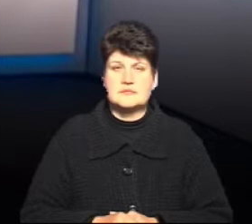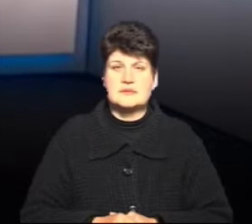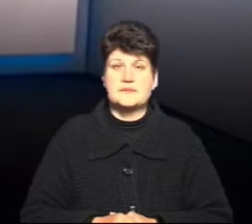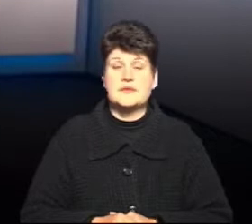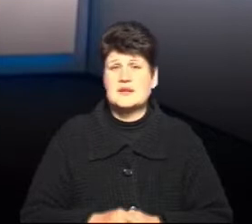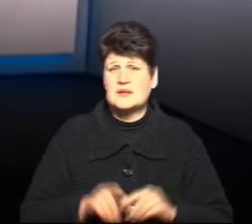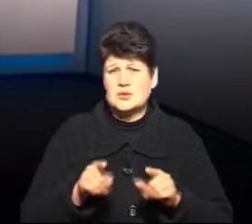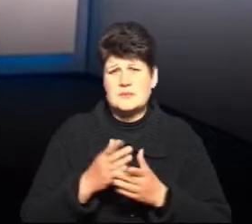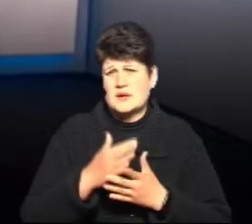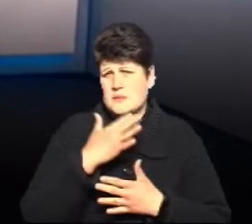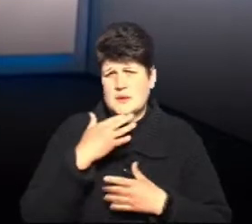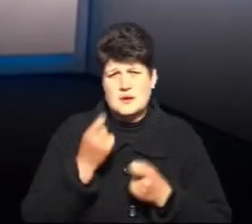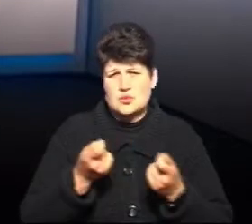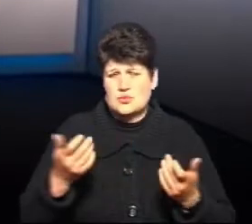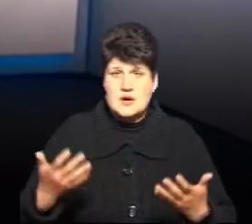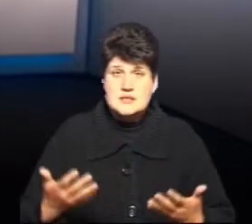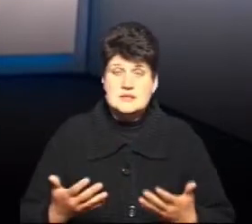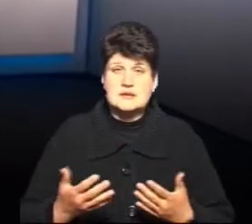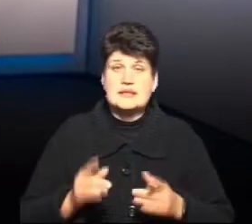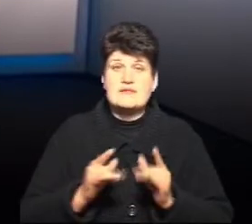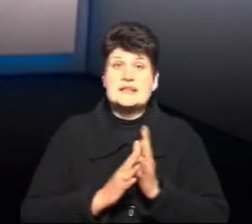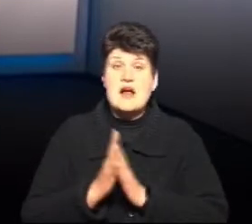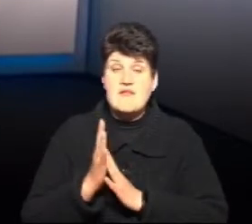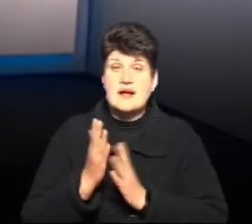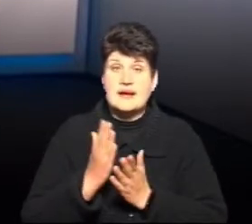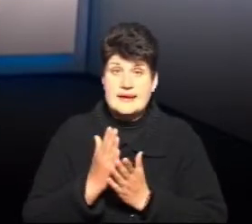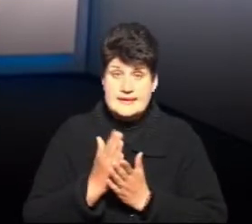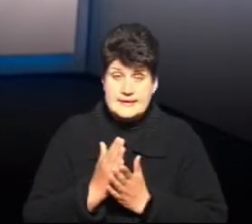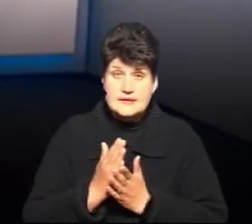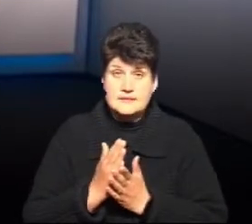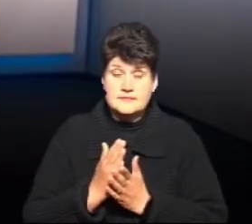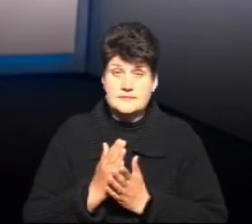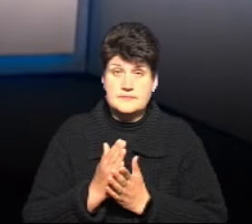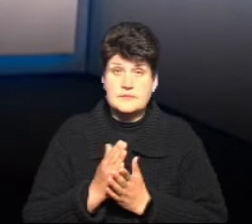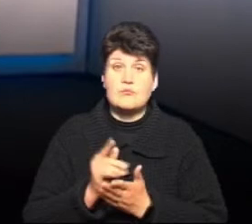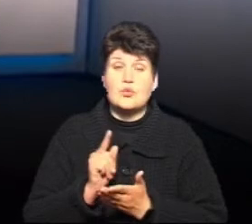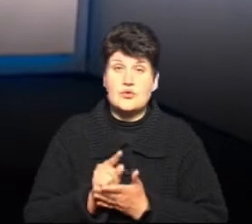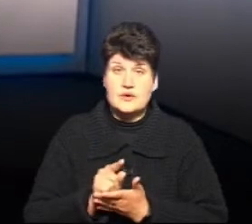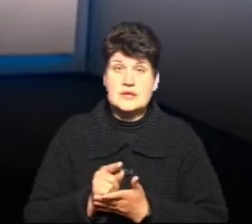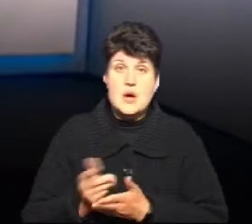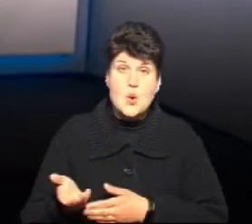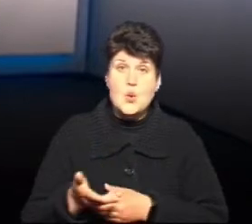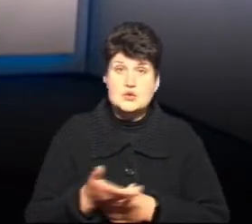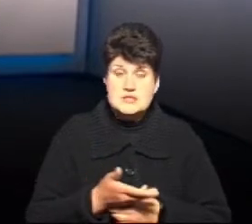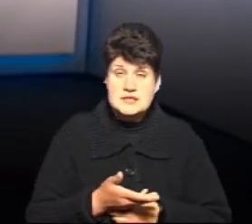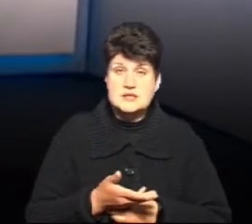багато нюансів. Навіть трава, яка є на тротуарі, в принципі, по правилах благоустрою, повинна коситися самими жителями, які є,